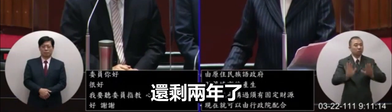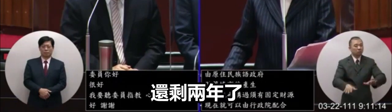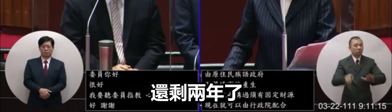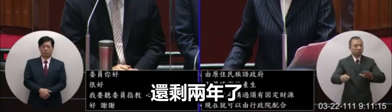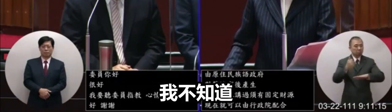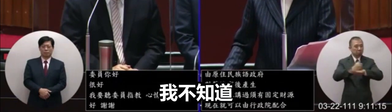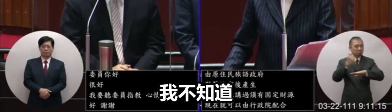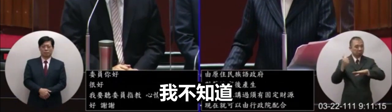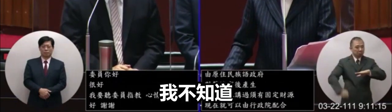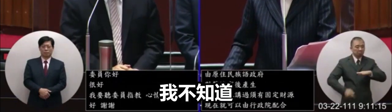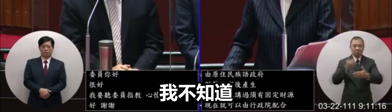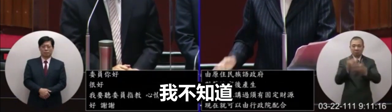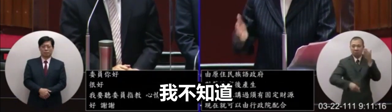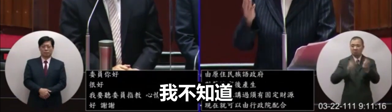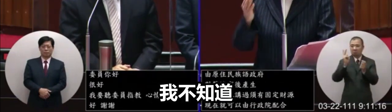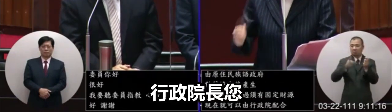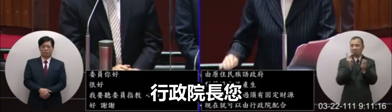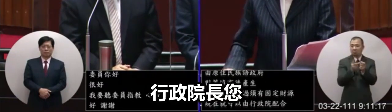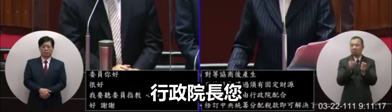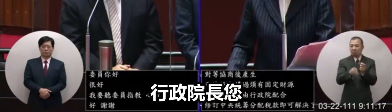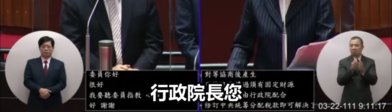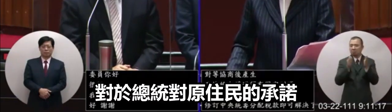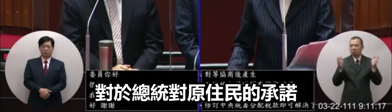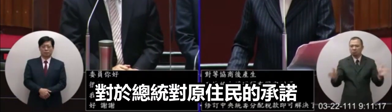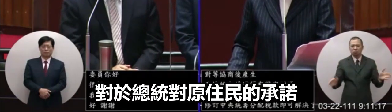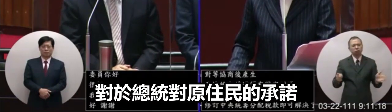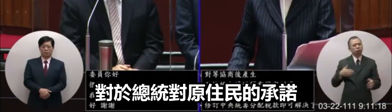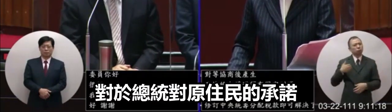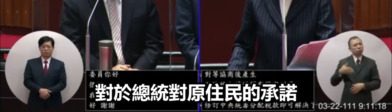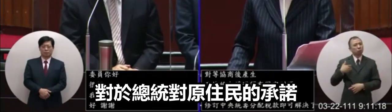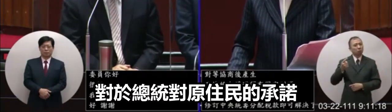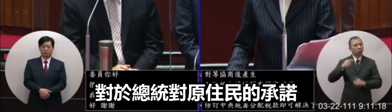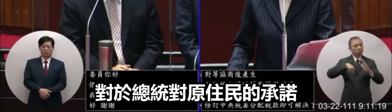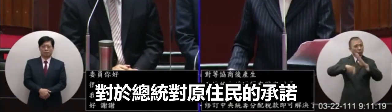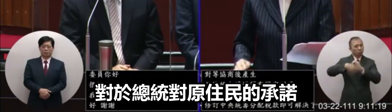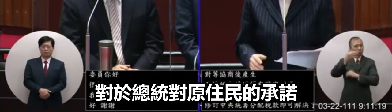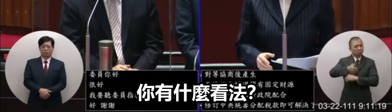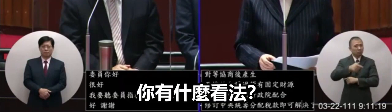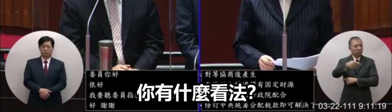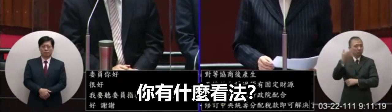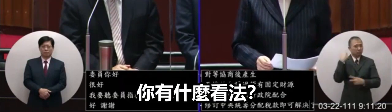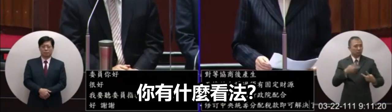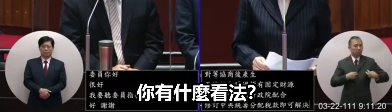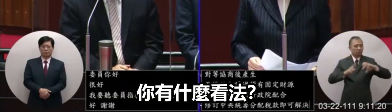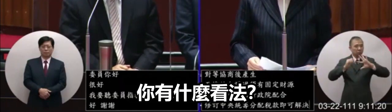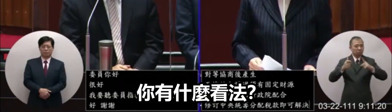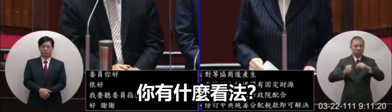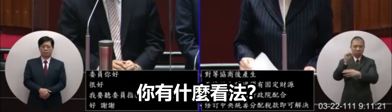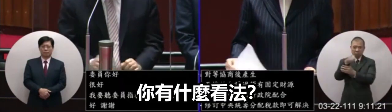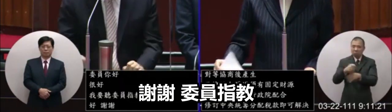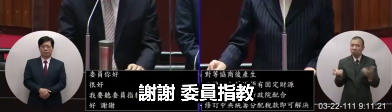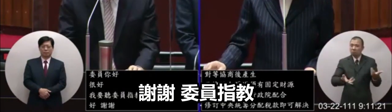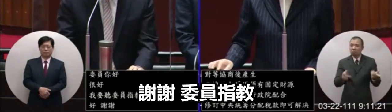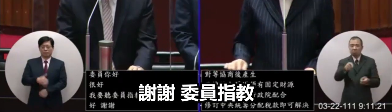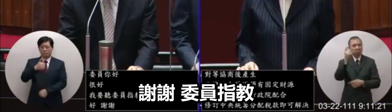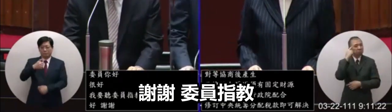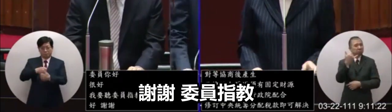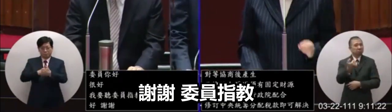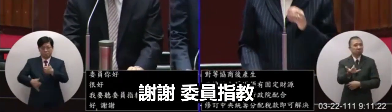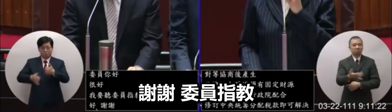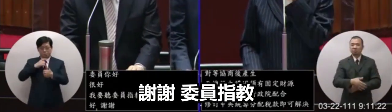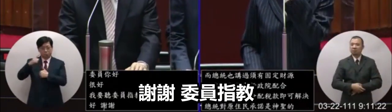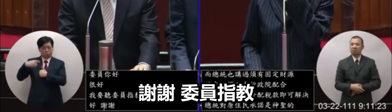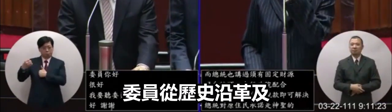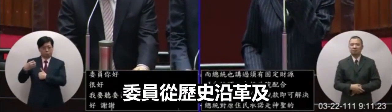2年了，我不知道行政院长您对于总统对原住民的承诺你有什么看法？ 谢谢委